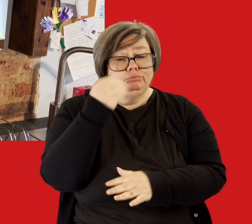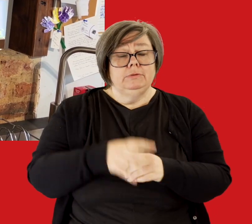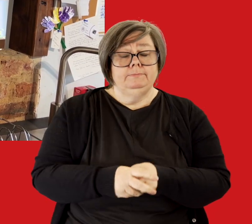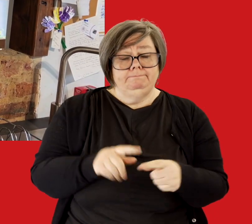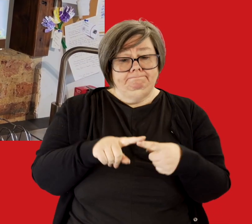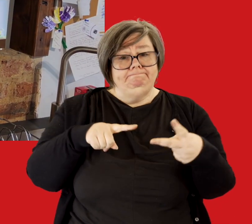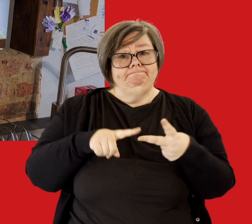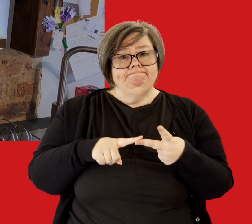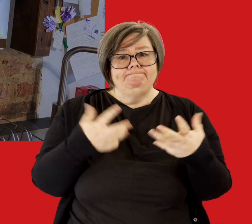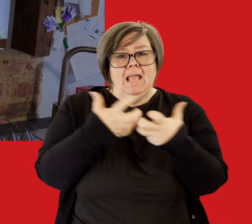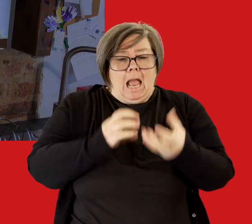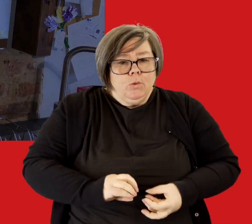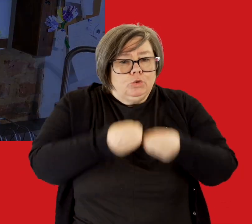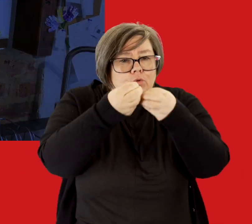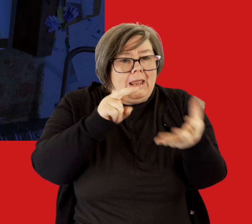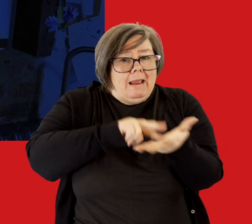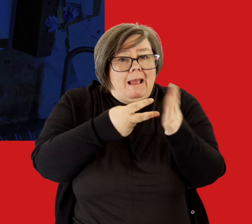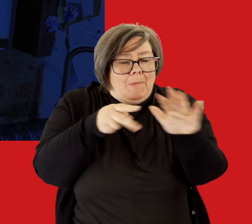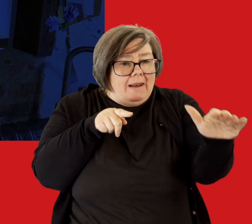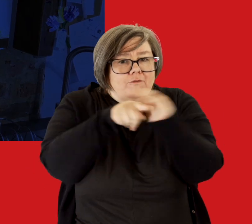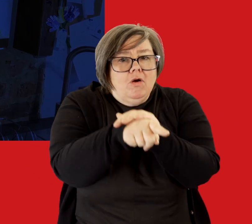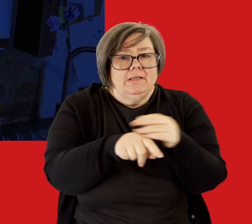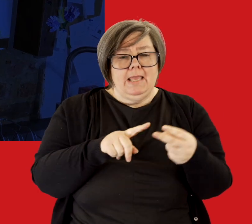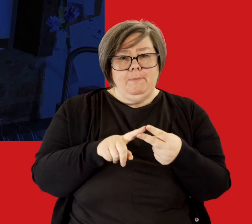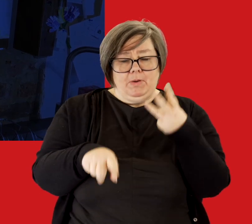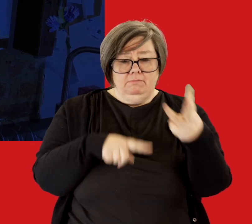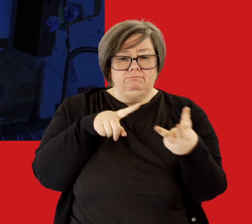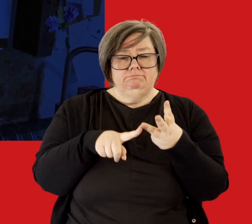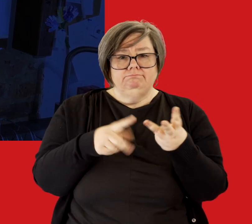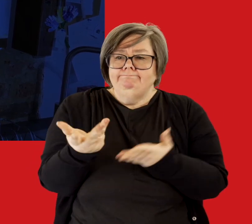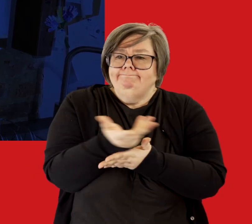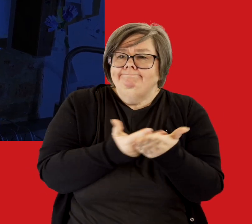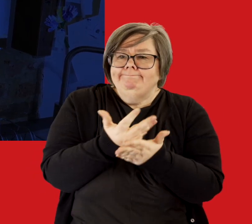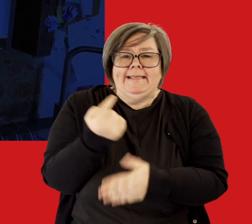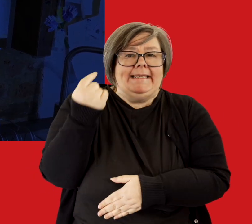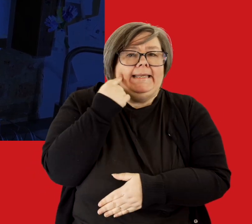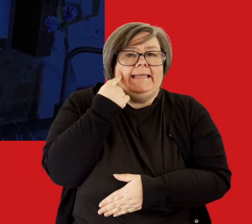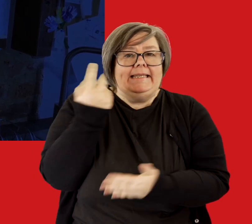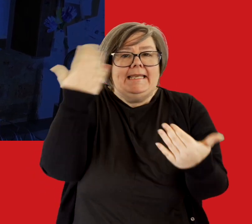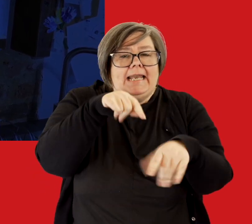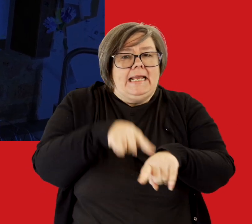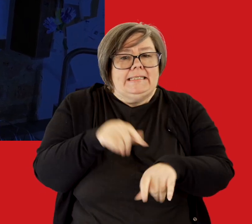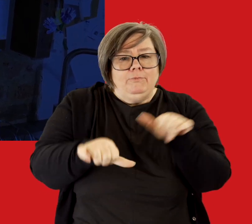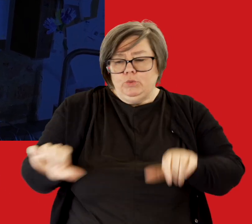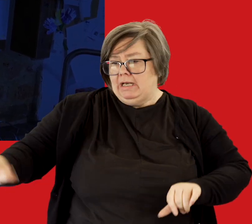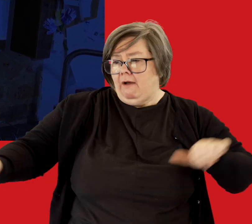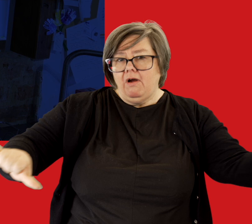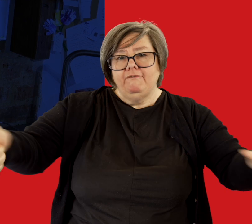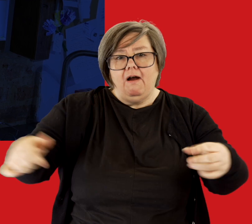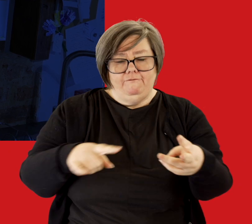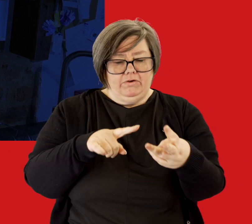archwiliad yn cynnwys cyngor ar sut i wneud yn siŵr eich bod eich larymau yn gweithio gan gynnwys rhai i bobl sy'n drwm i